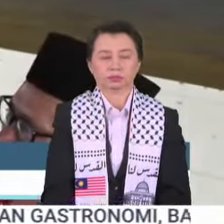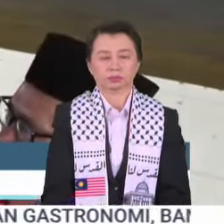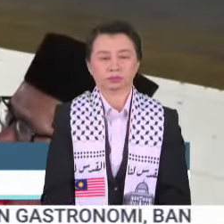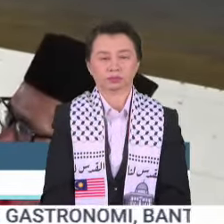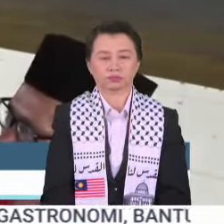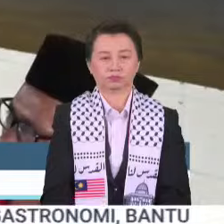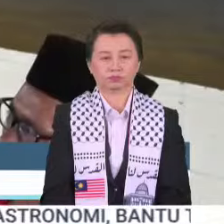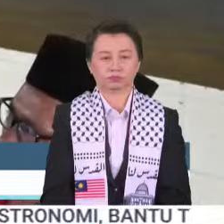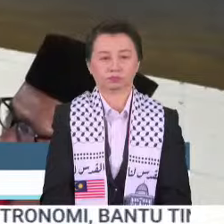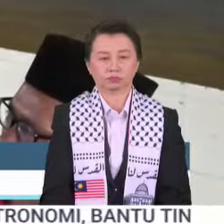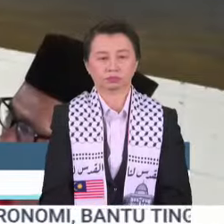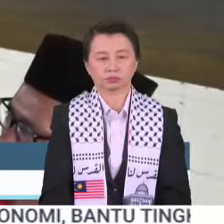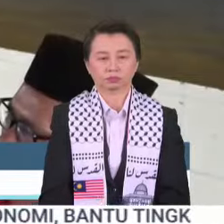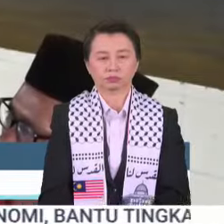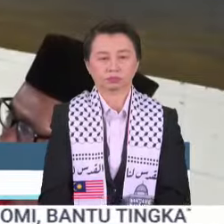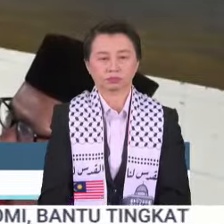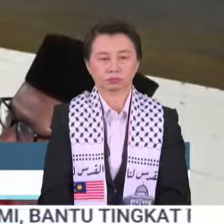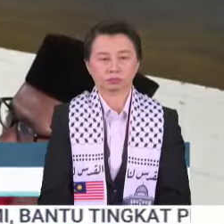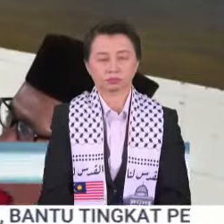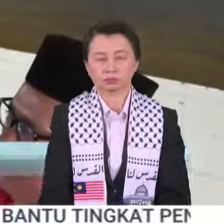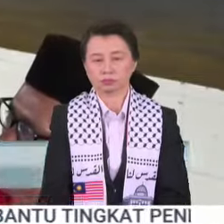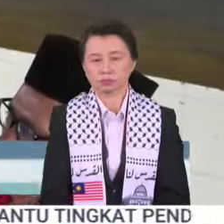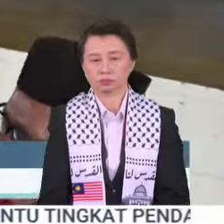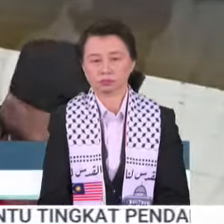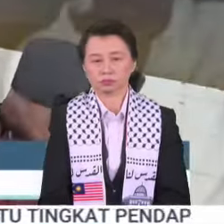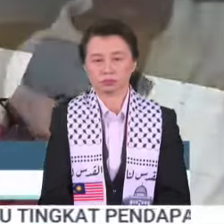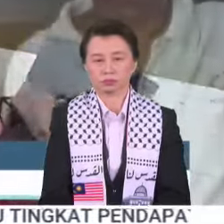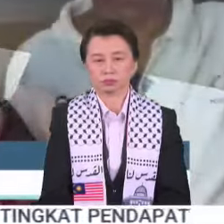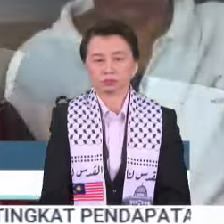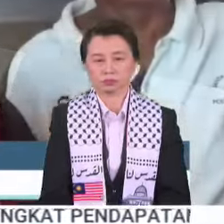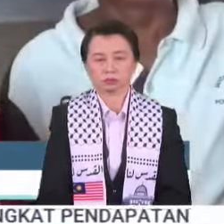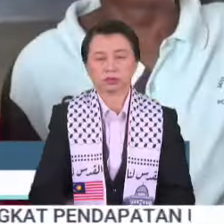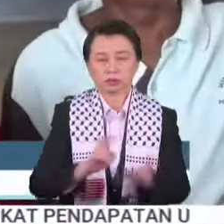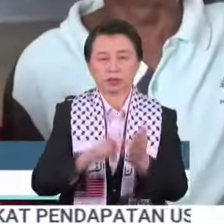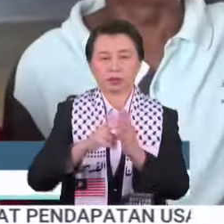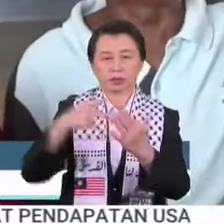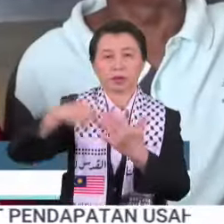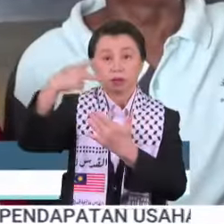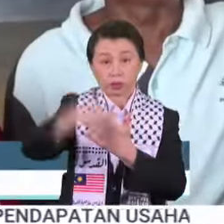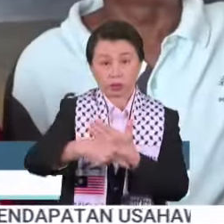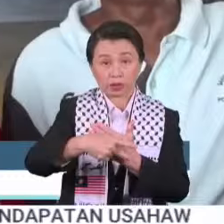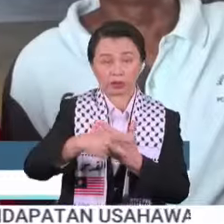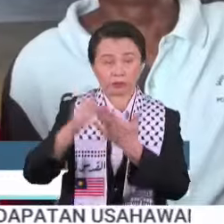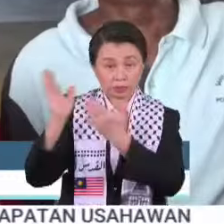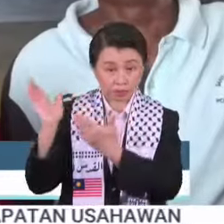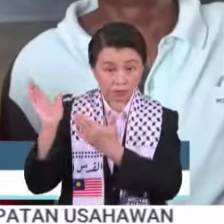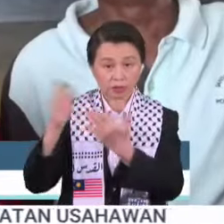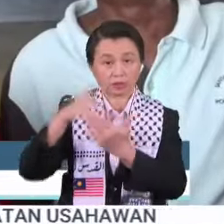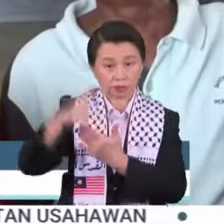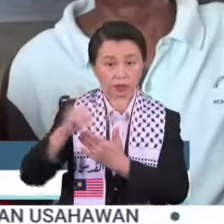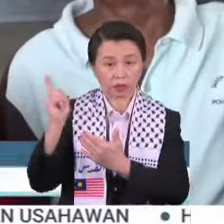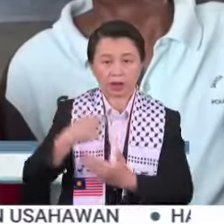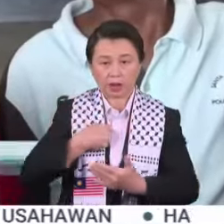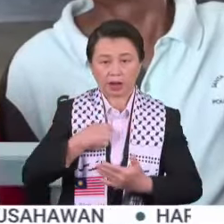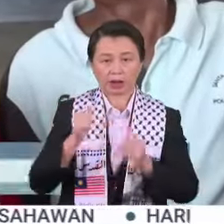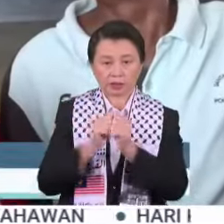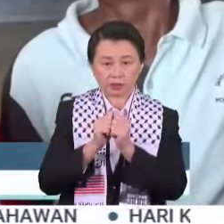Bila saya pergi ke pasar raya tengok tak ada skamping pun. Di mana dalam program ini kita, saya dengan beberapa orang